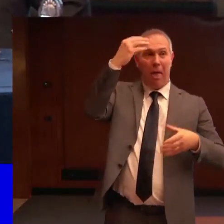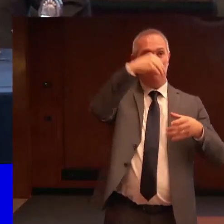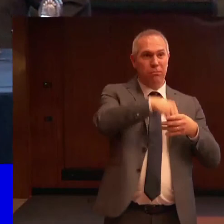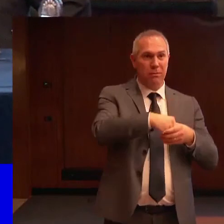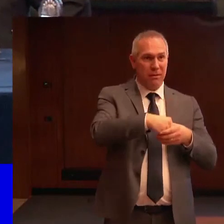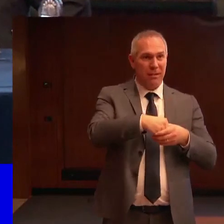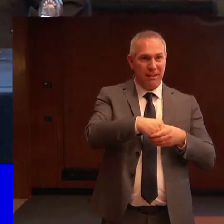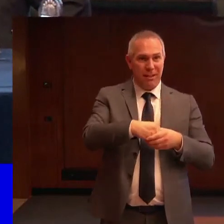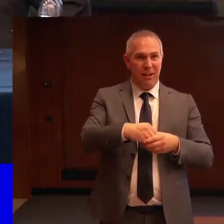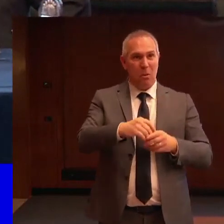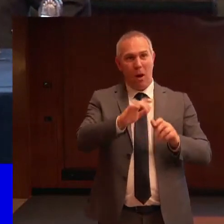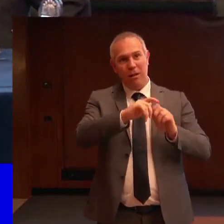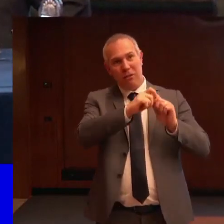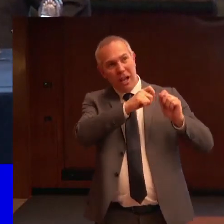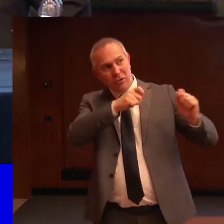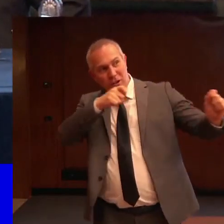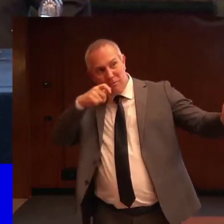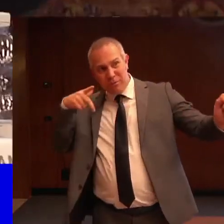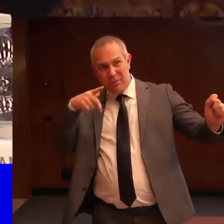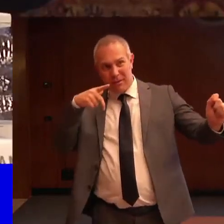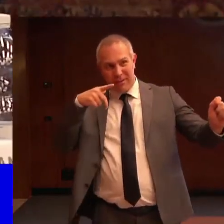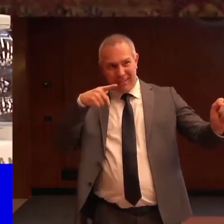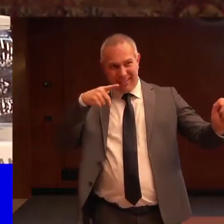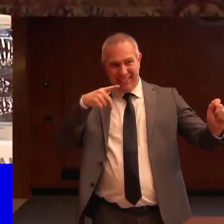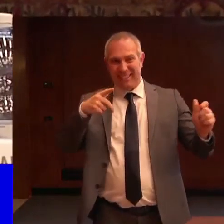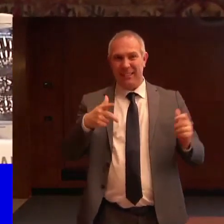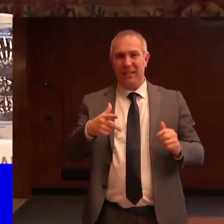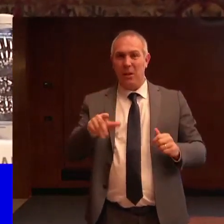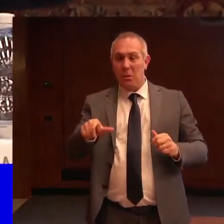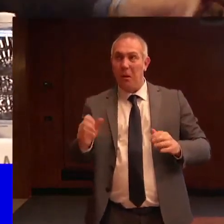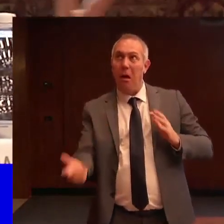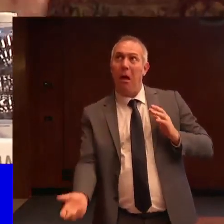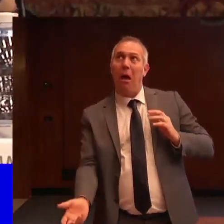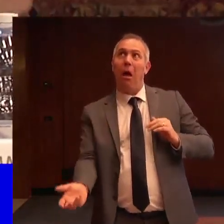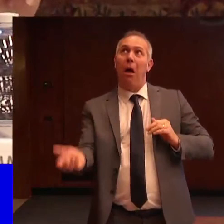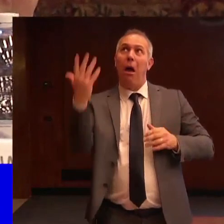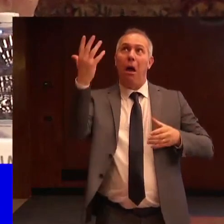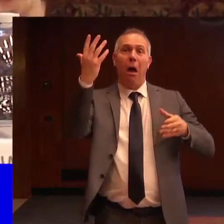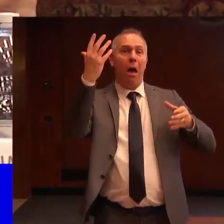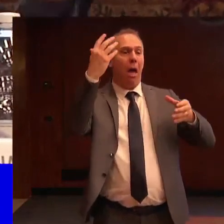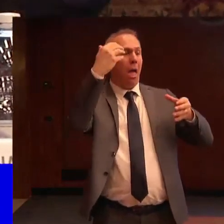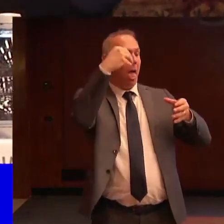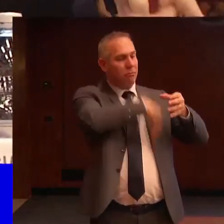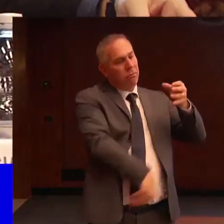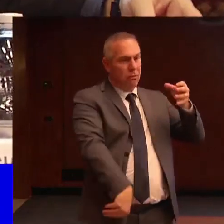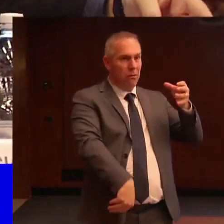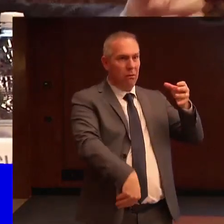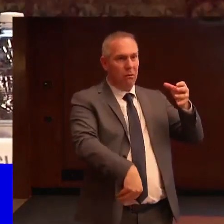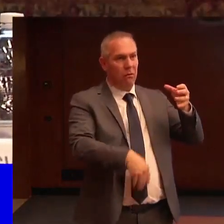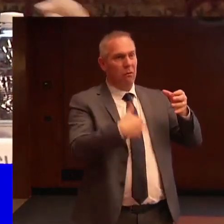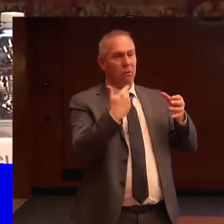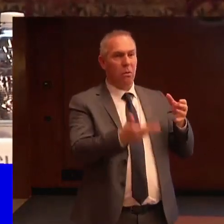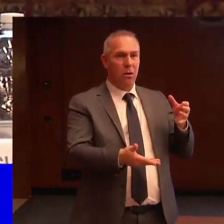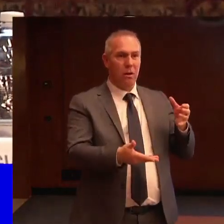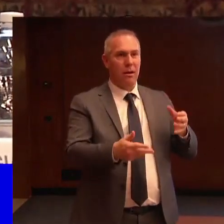come la freccia di Robin Hood, quello con Kevin Costner, e va fuori. Arrivano secondi, ma insegnano all'allenatore